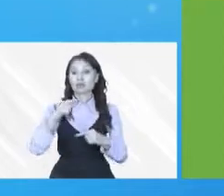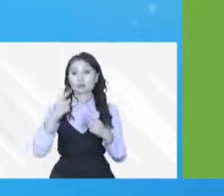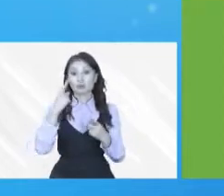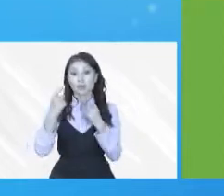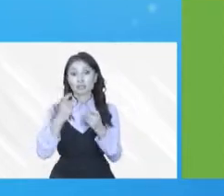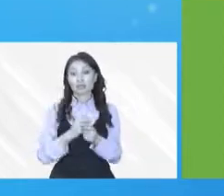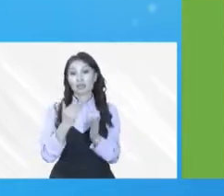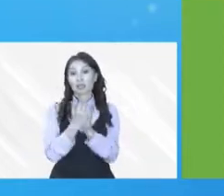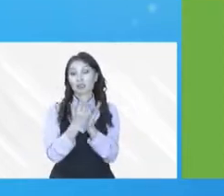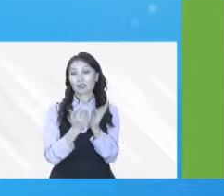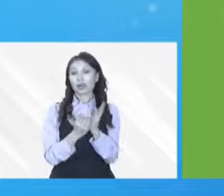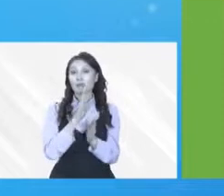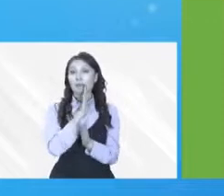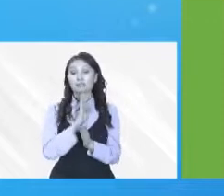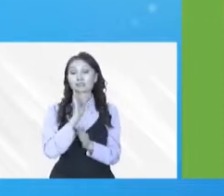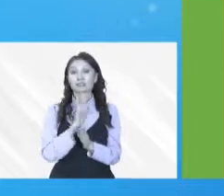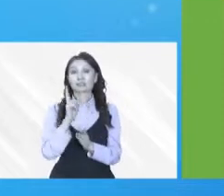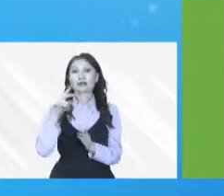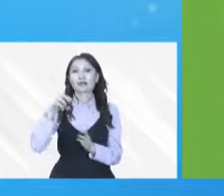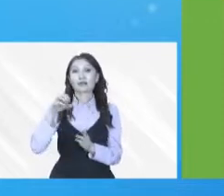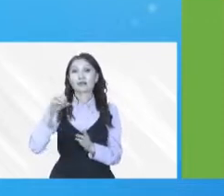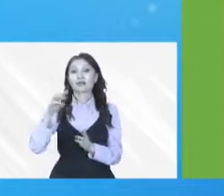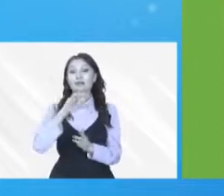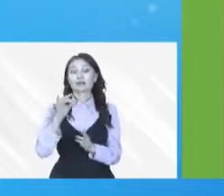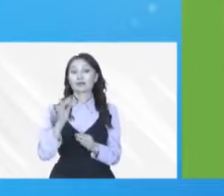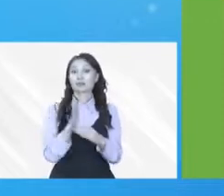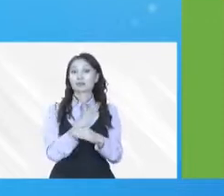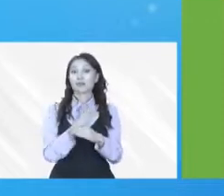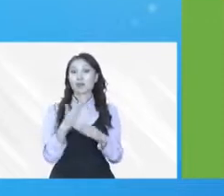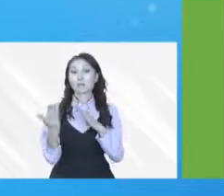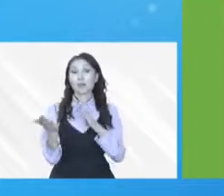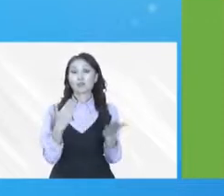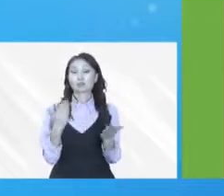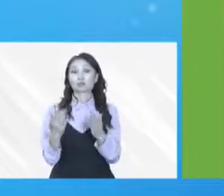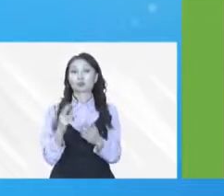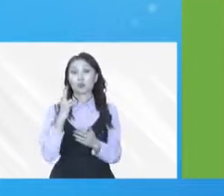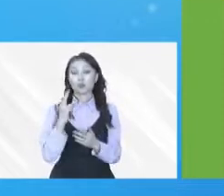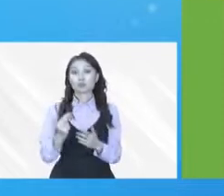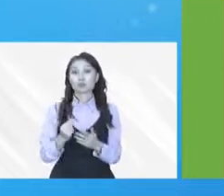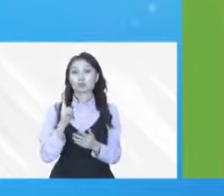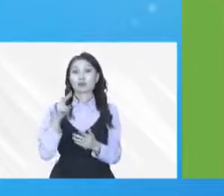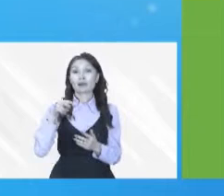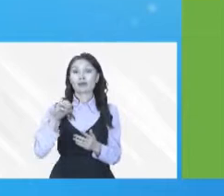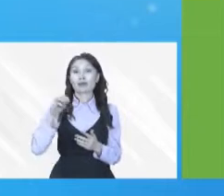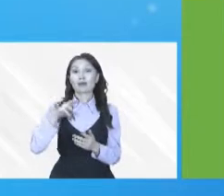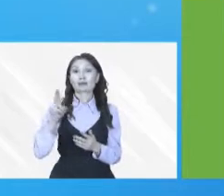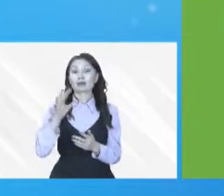материал материнской клетки распределяется между дочерними